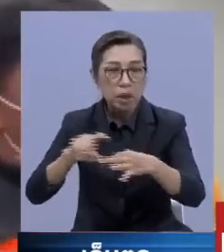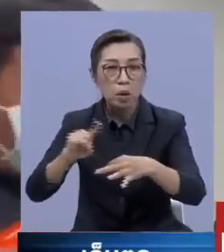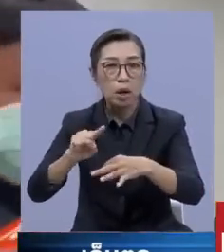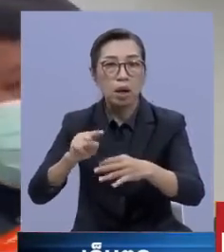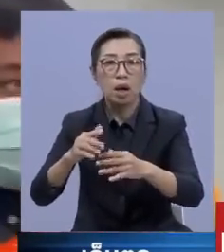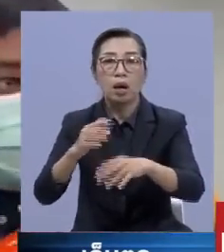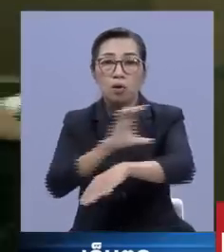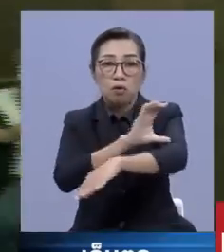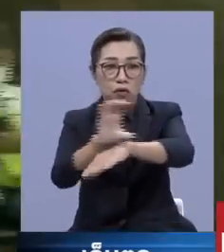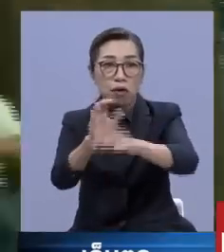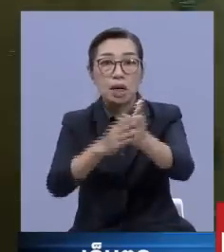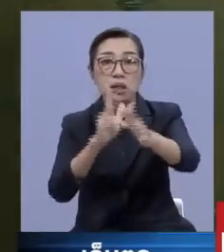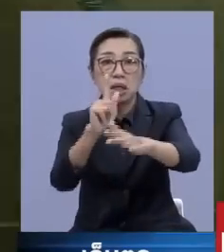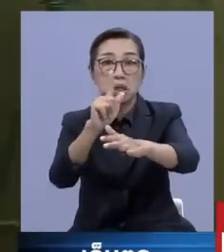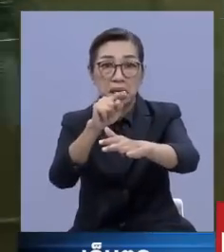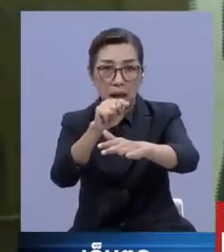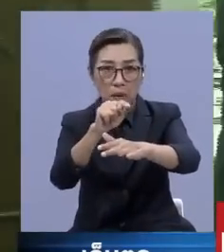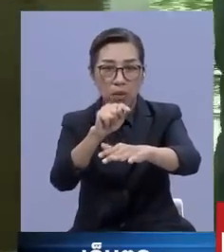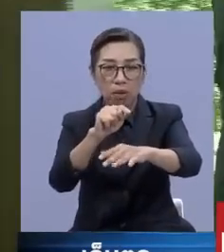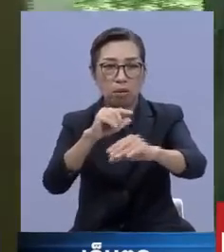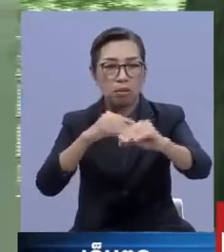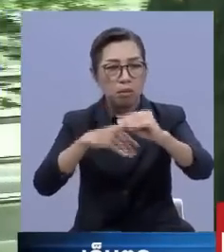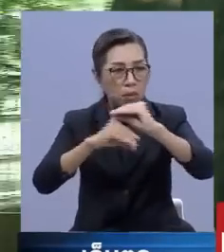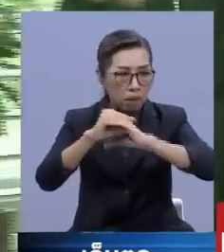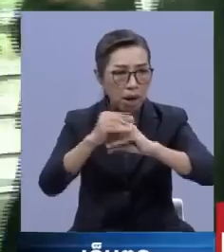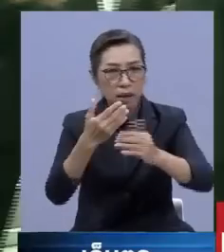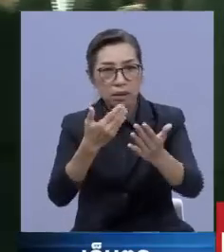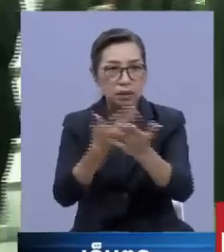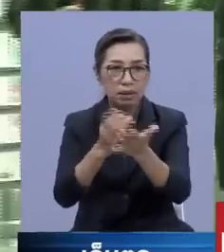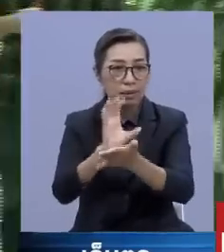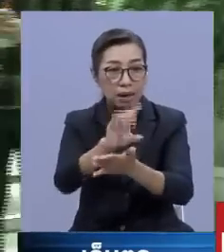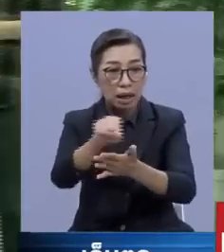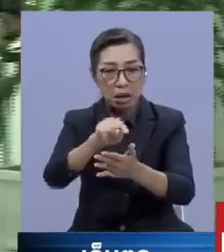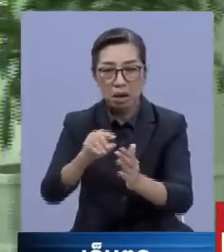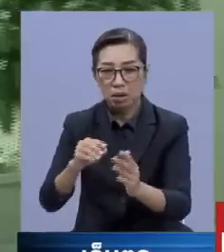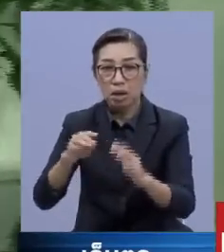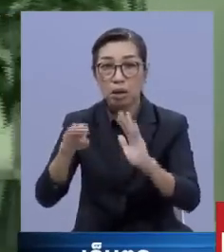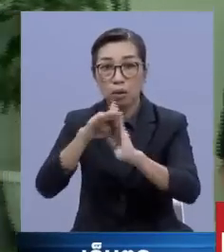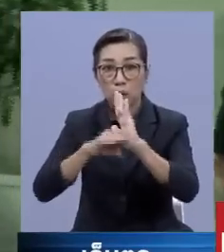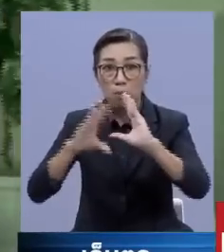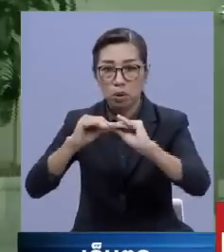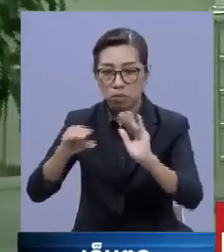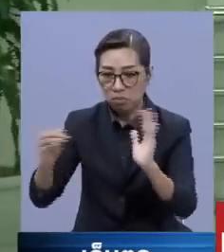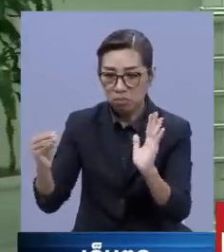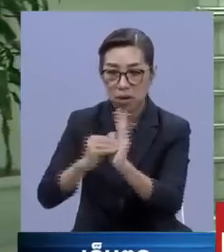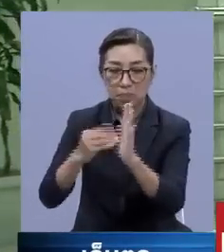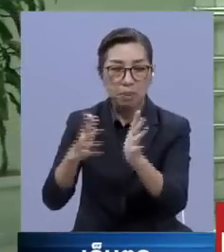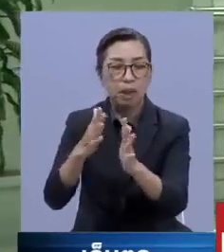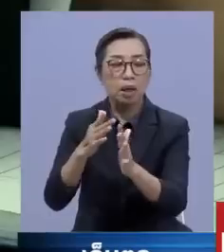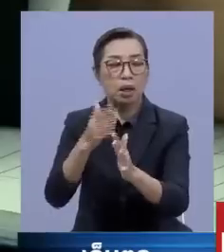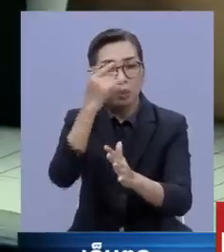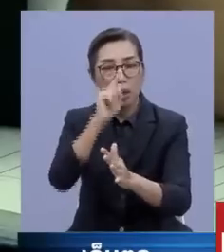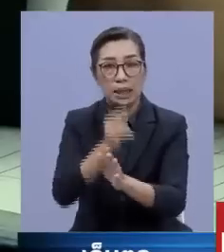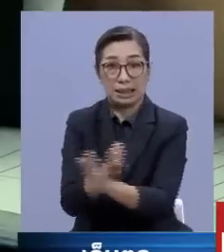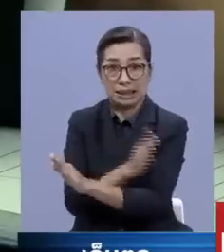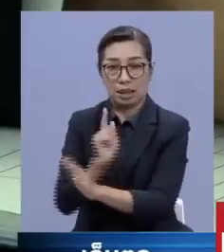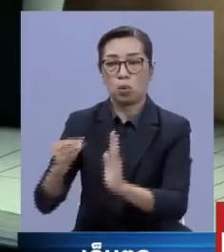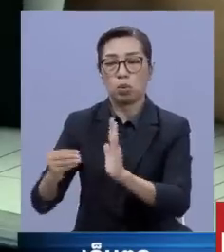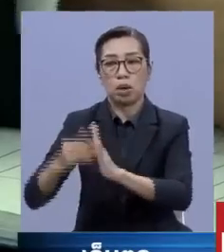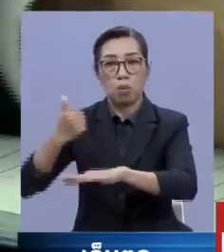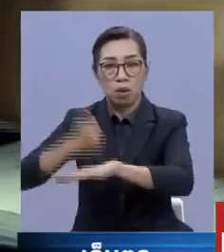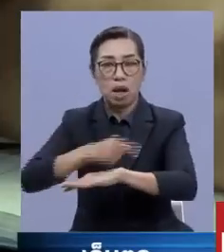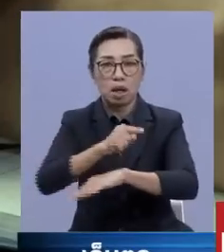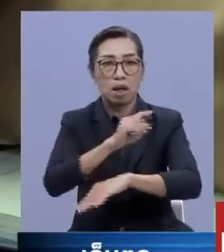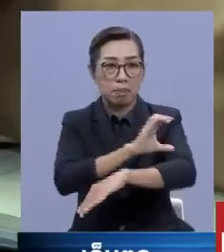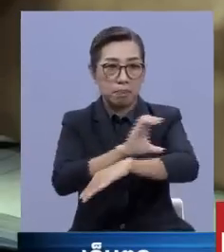สีเขียวบรรจุในวาระการประชุมก็ตามนะคะหลังจากที่ผู้ว่าราชการกรุงเทพมหานครได้มีการหารือกับผู้บริหาร BCS และระบุว่าจะมี